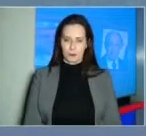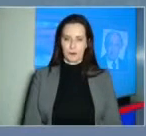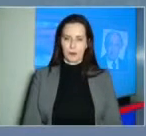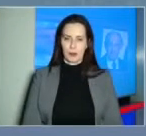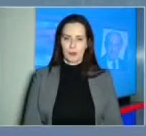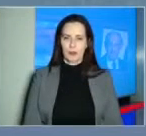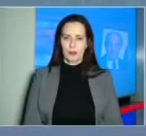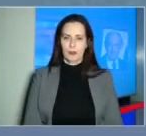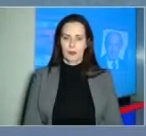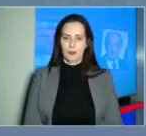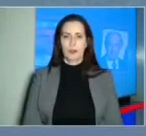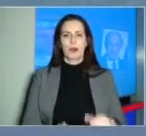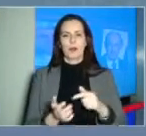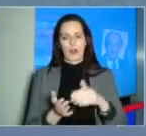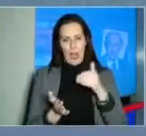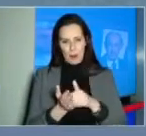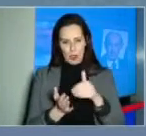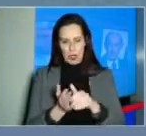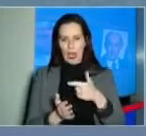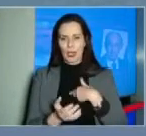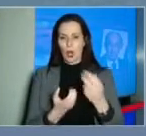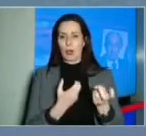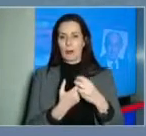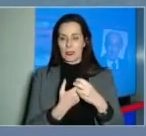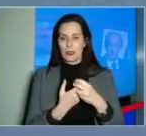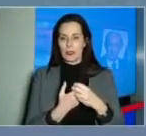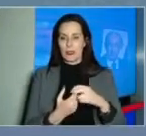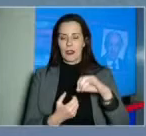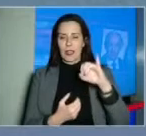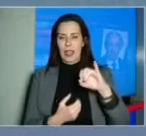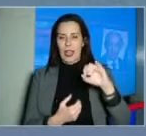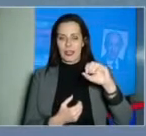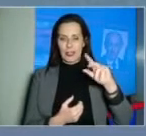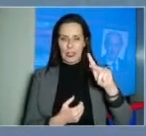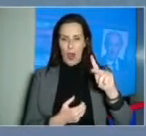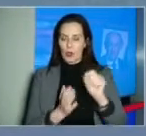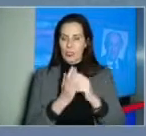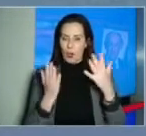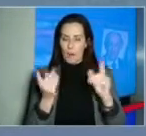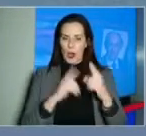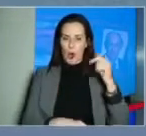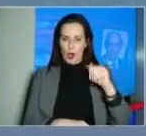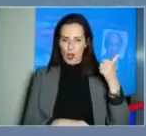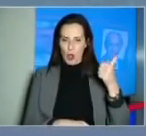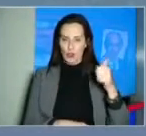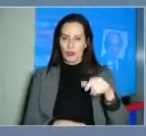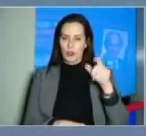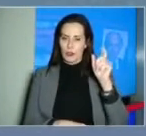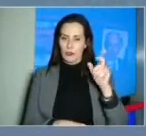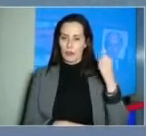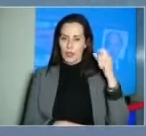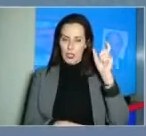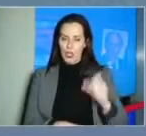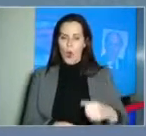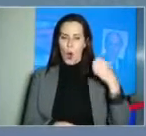תודה לך, ביי. כדי להמשיך בדיון אנחנו מצרפים את יאיר קראוס, עיתונאי מקור ראשון ואיש עוצמה יהודית